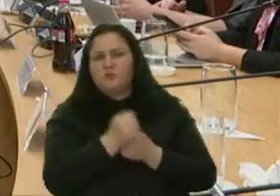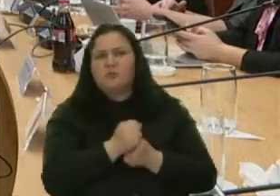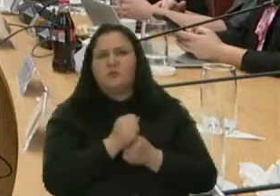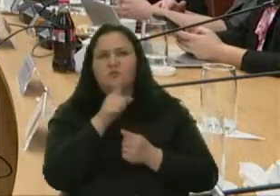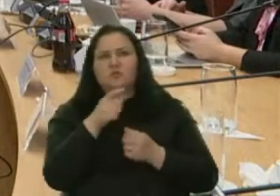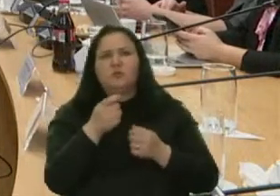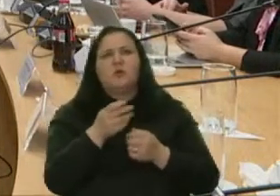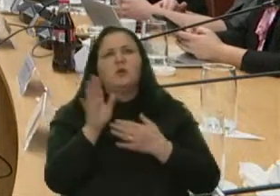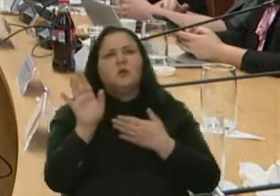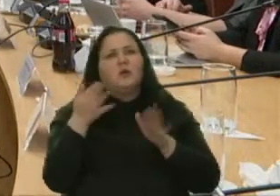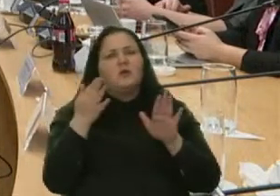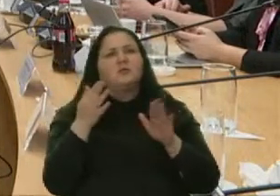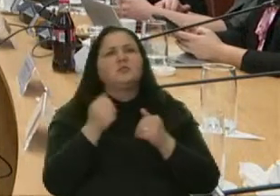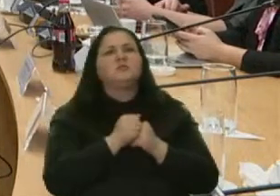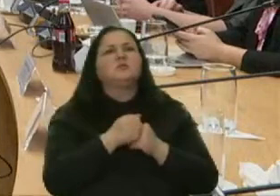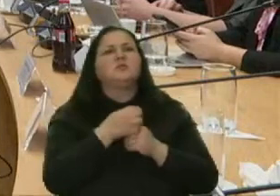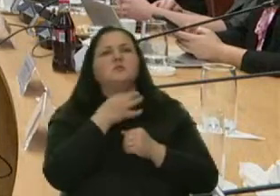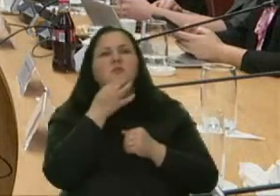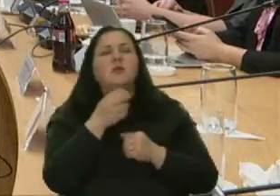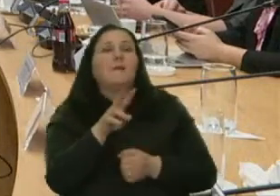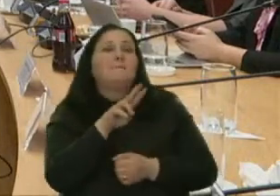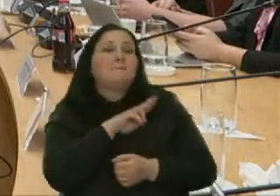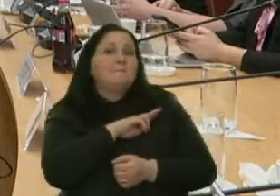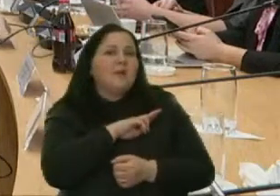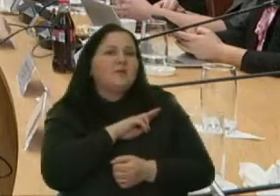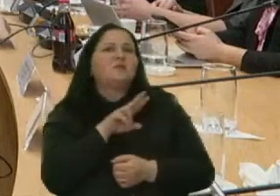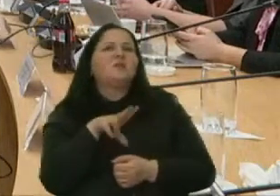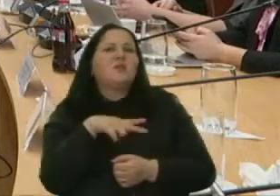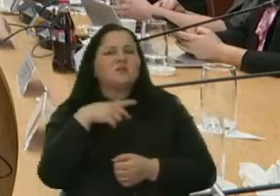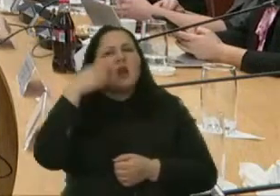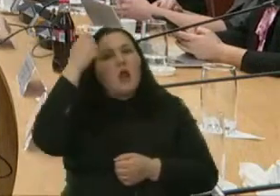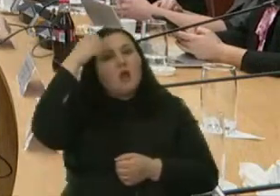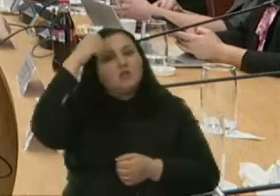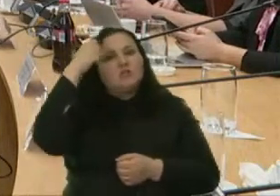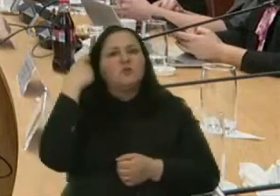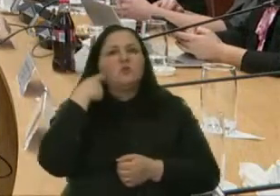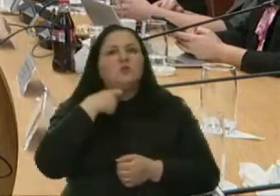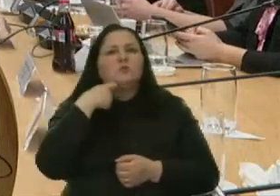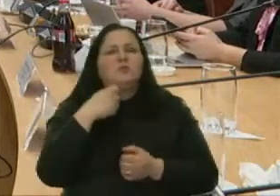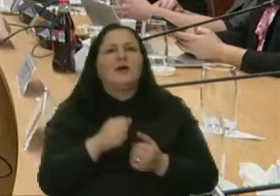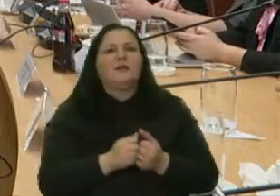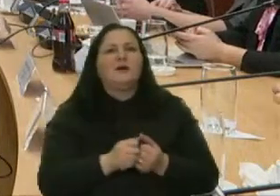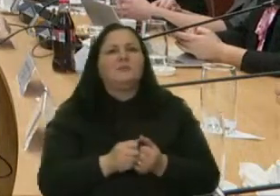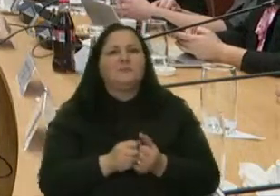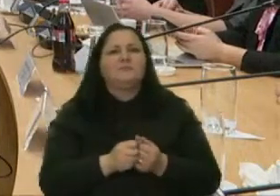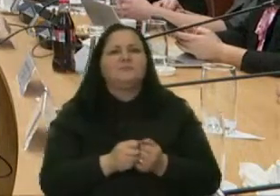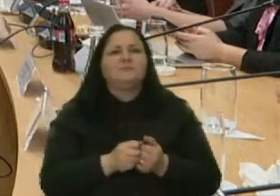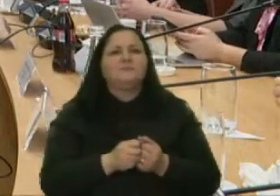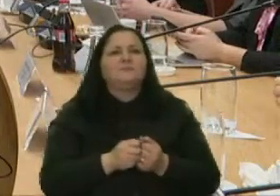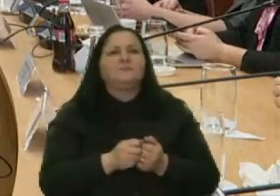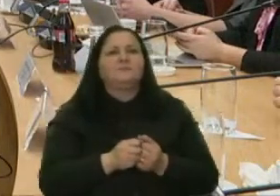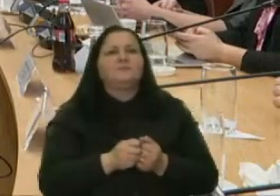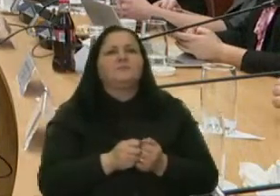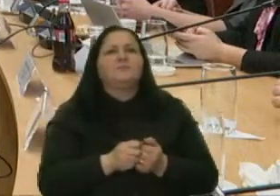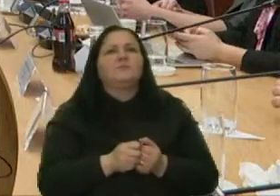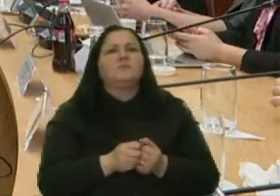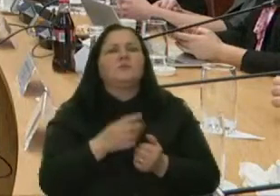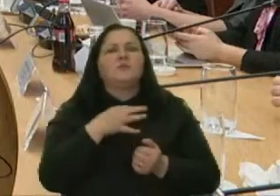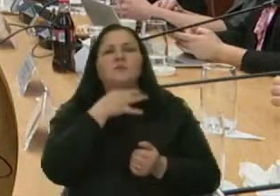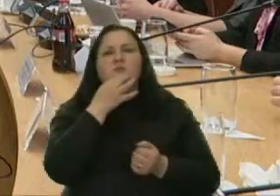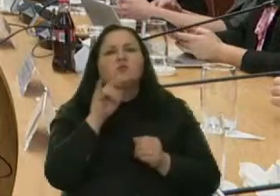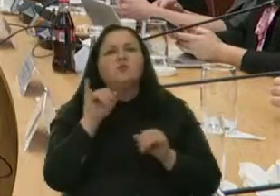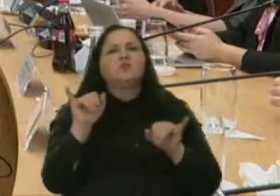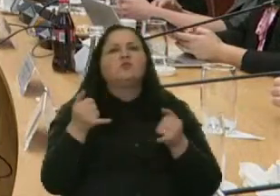asta cred că a și început domnul primar când a spus că meritul este al clujenilor în primul rând dar lucrurile să știți că nu s au